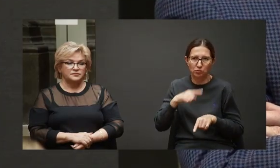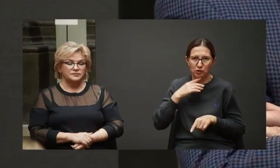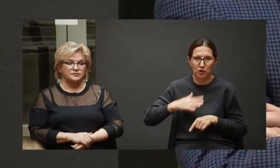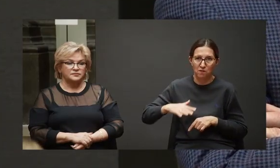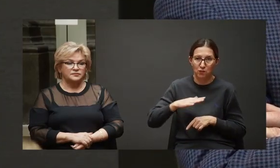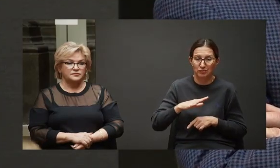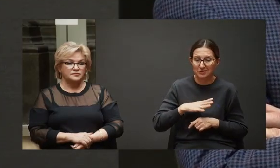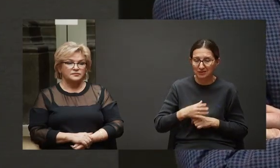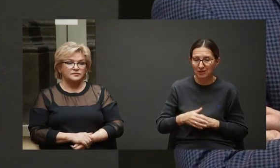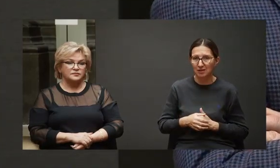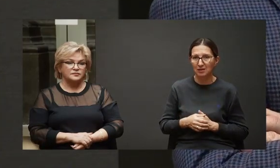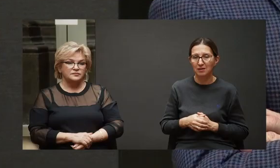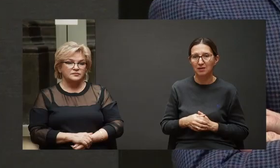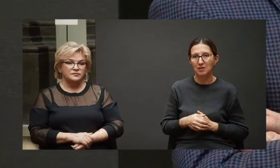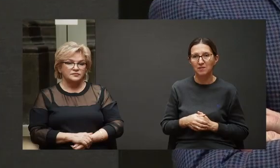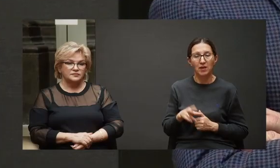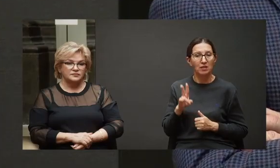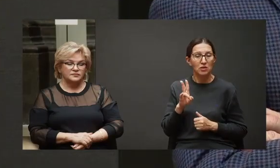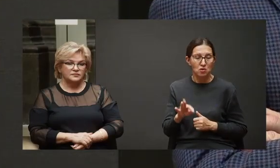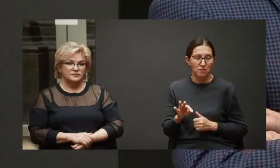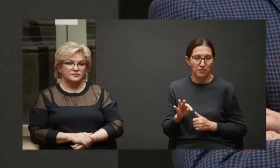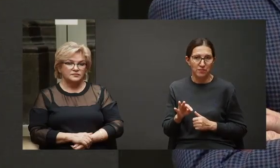Но вот